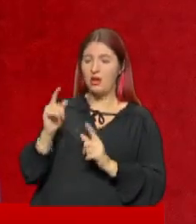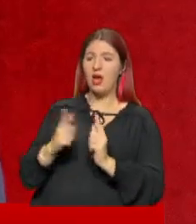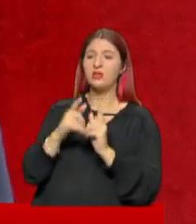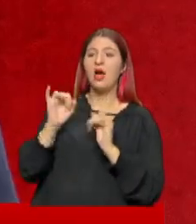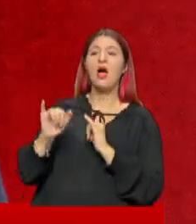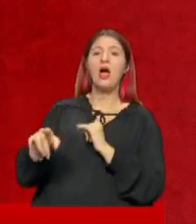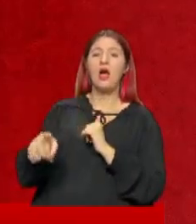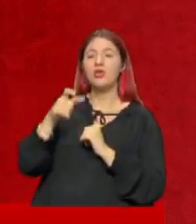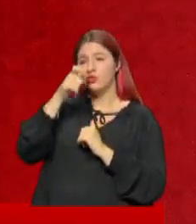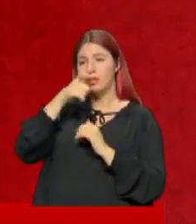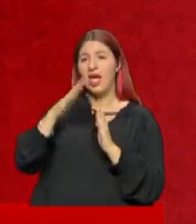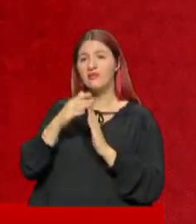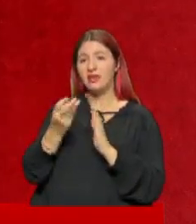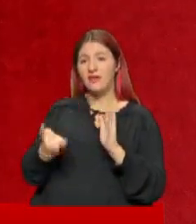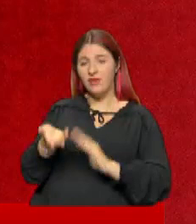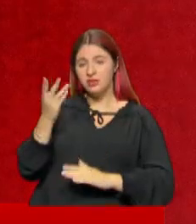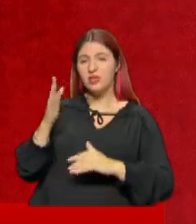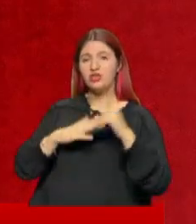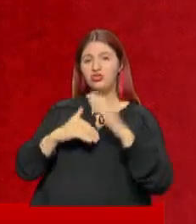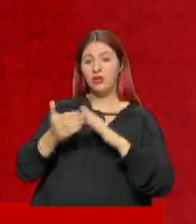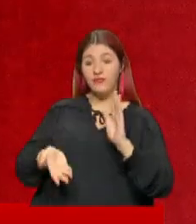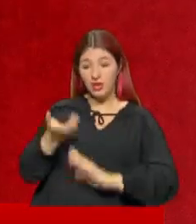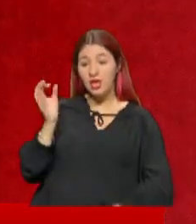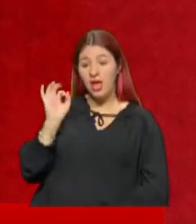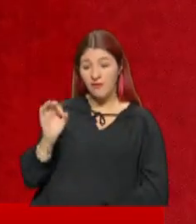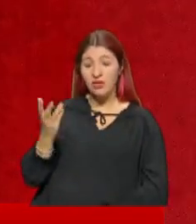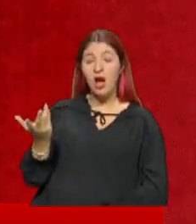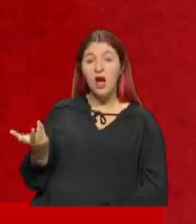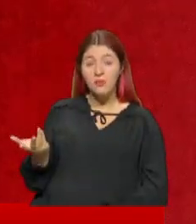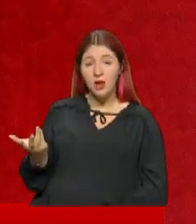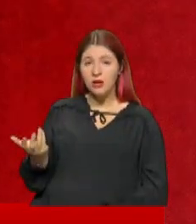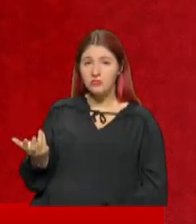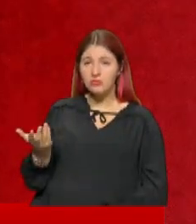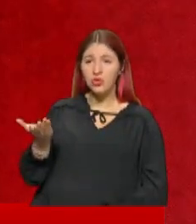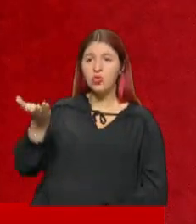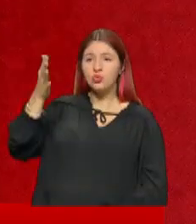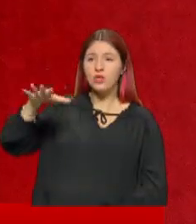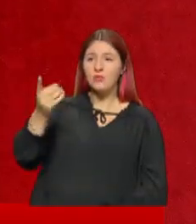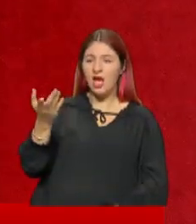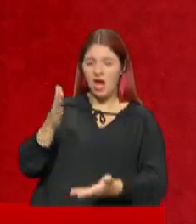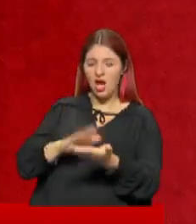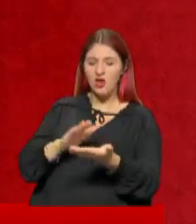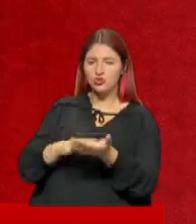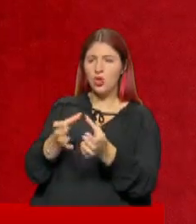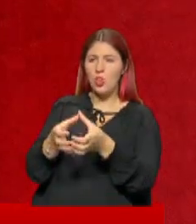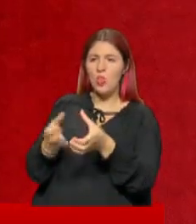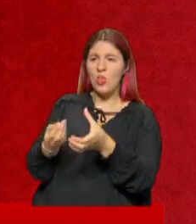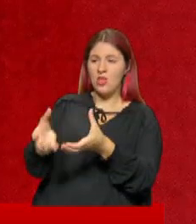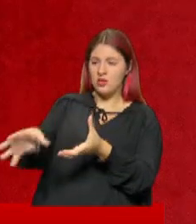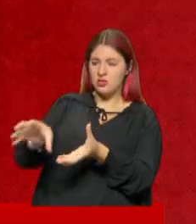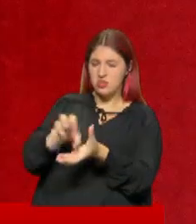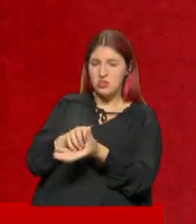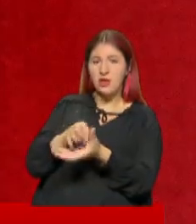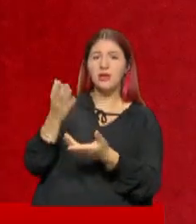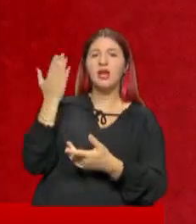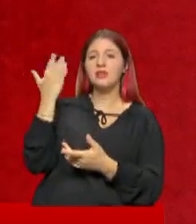karşıyayız. Türkiye'deki ev sayısı artıyor, inşaatlar artıyor ama yukarıdaki bir avucun elinde toplanmaya başlanıyor. Yani